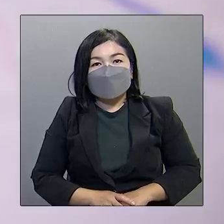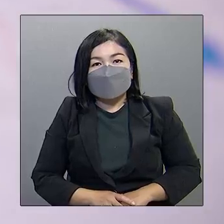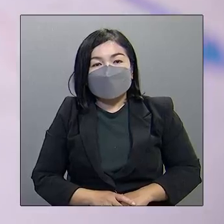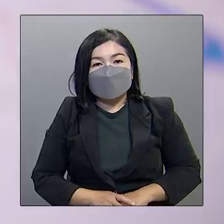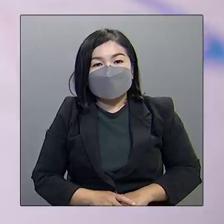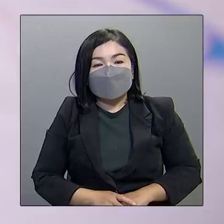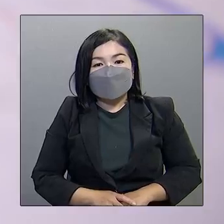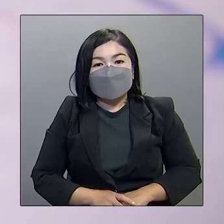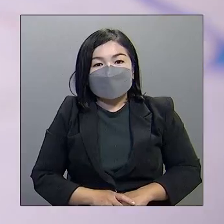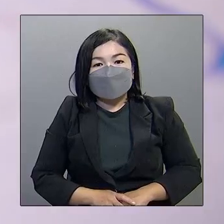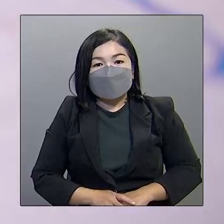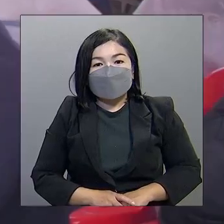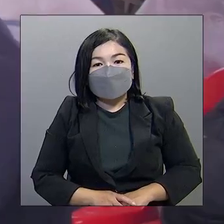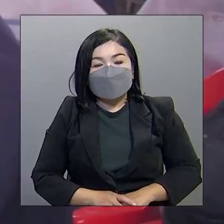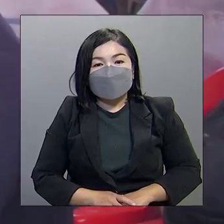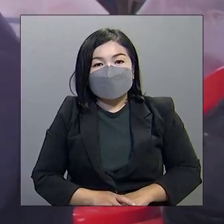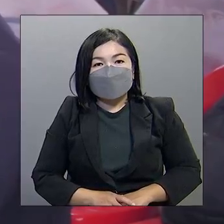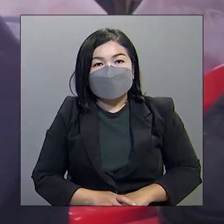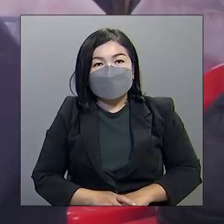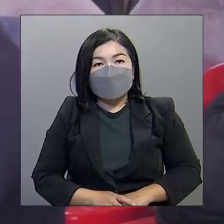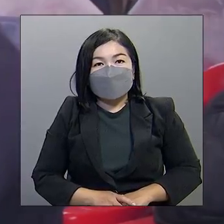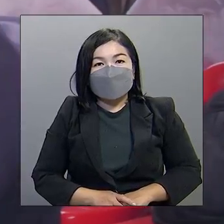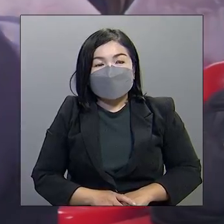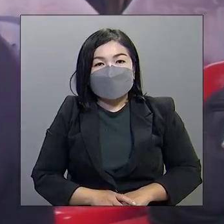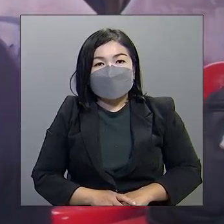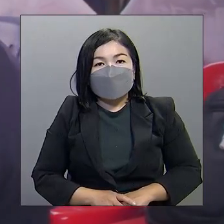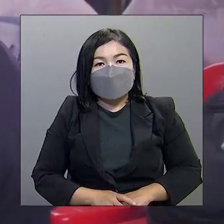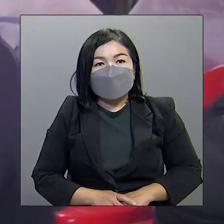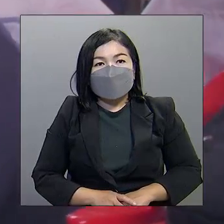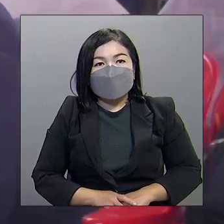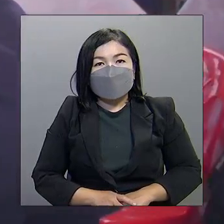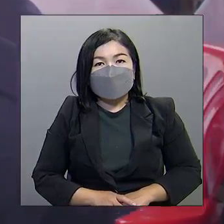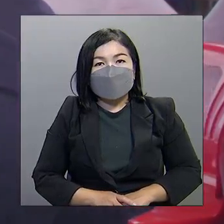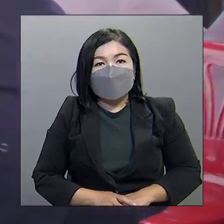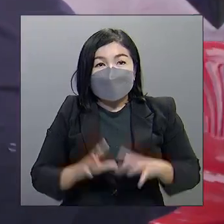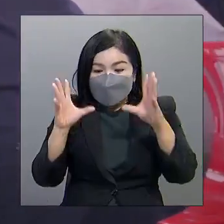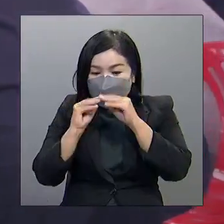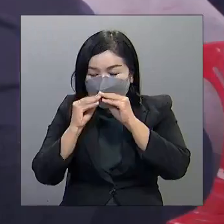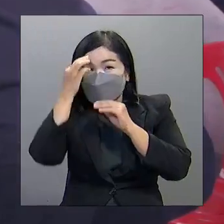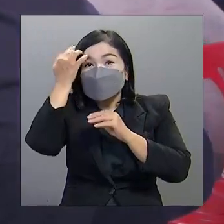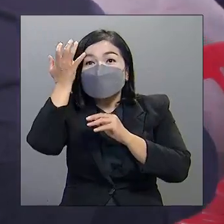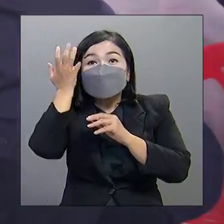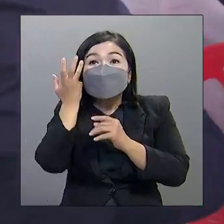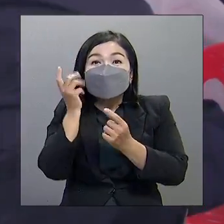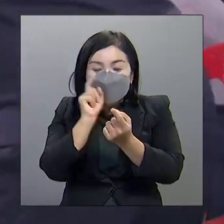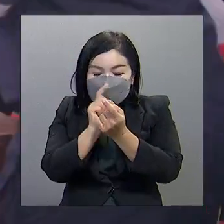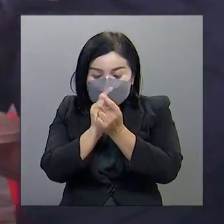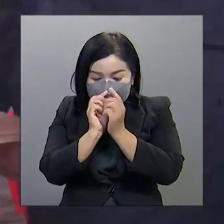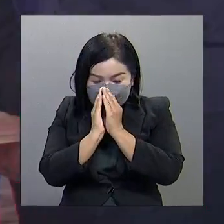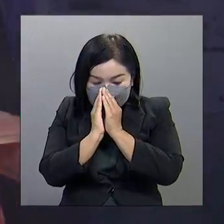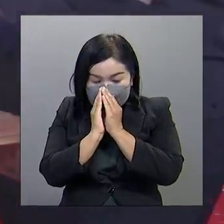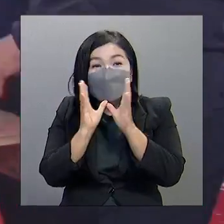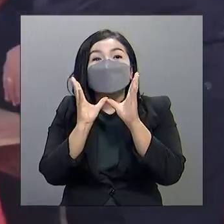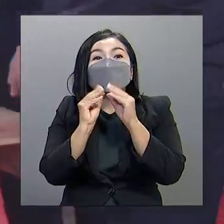นี่ตรงนั้นจะเป็นคลองเล็ก คลองแถวนี ้ บันดันไปลงคลองมา โอ้ประชุมเครียดกันเลยทีเดียวสวัสดีอีกรอบนึงครับทั้ง4ท่านสวัสดี